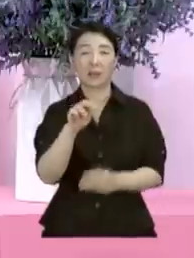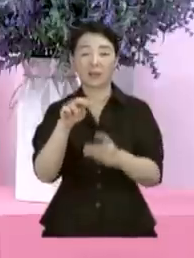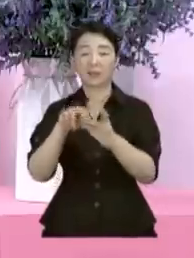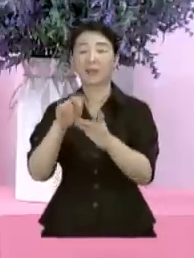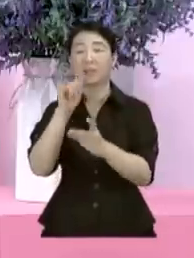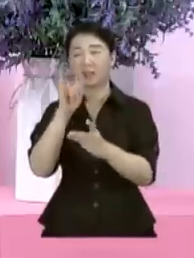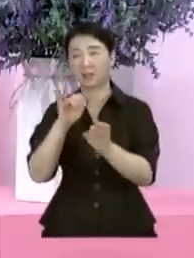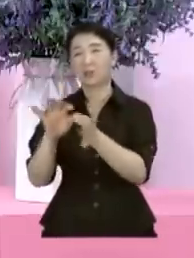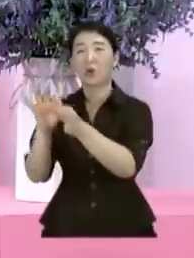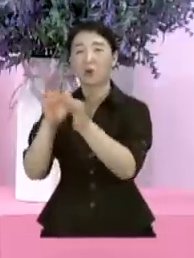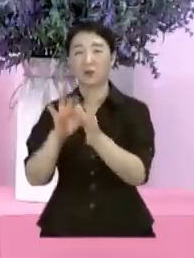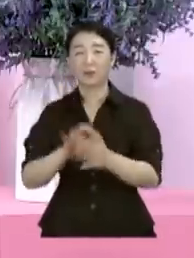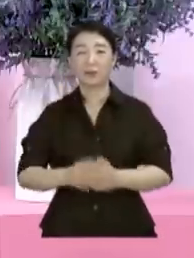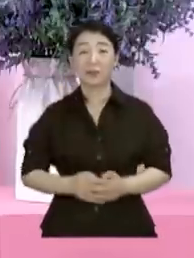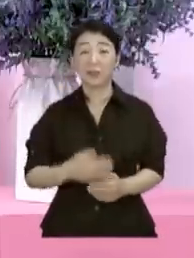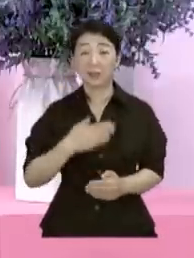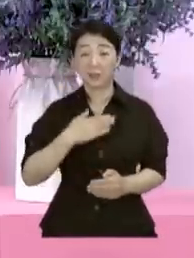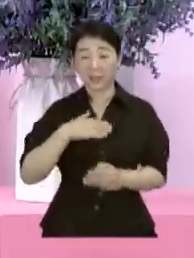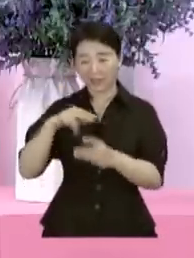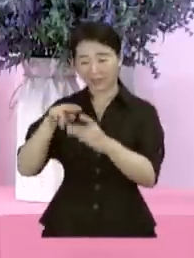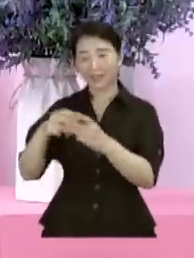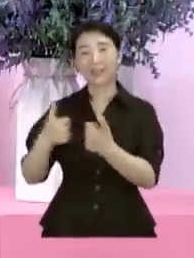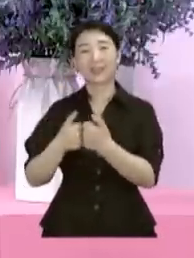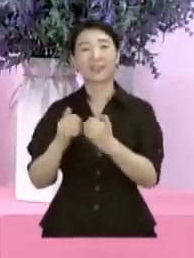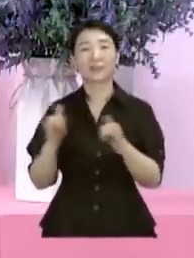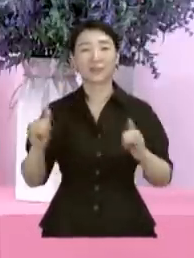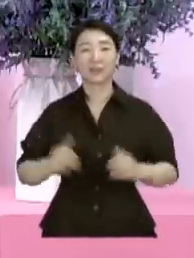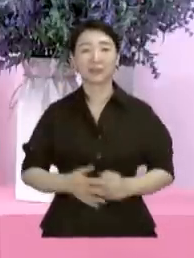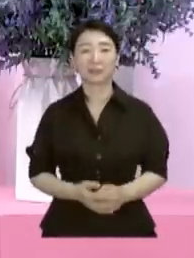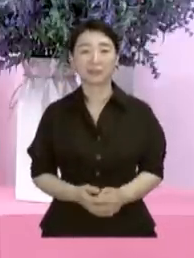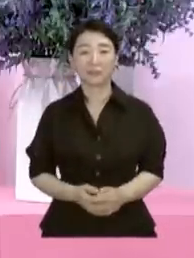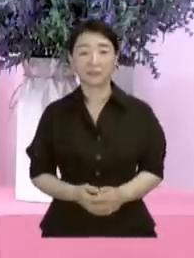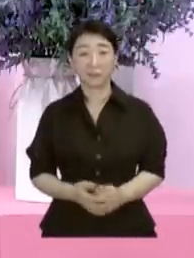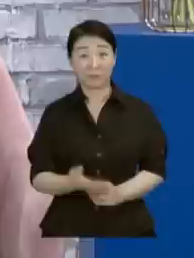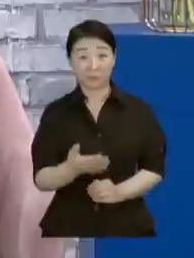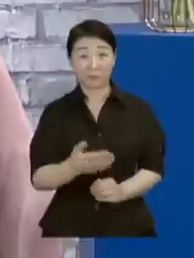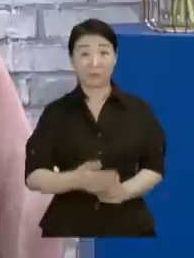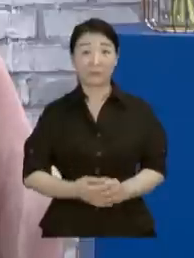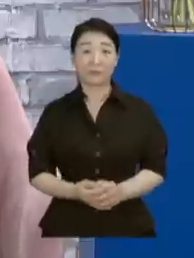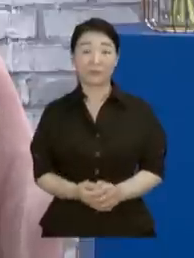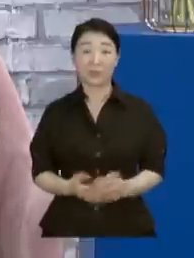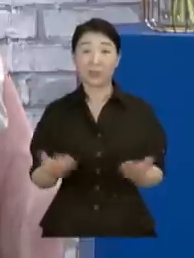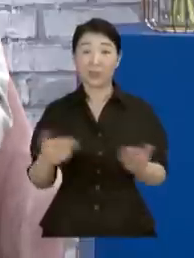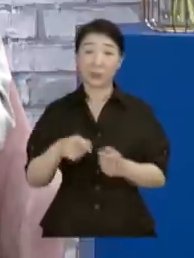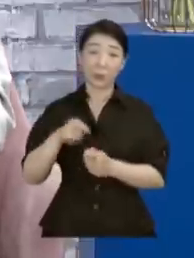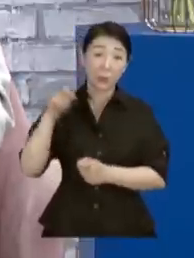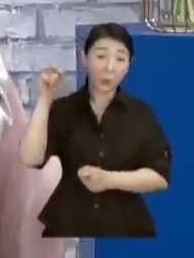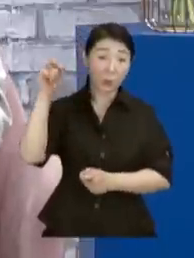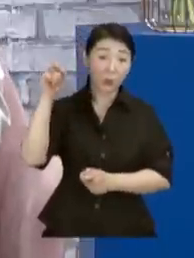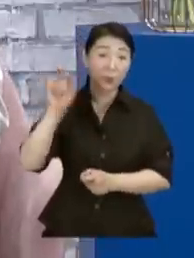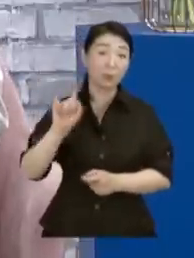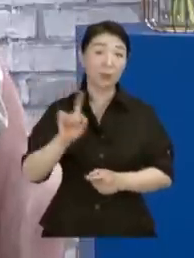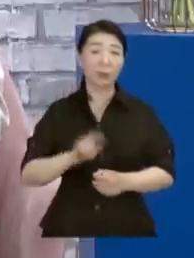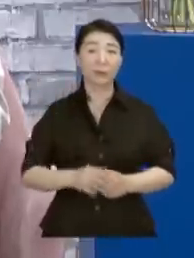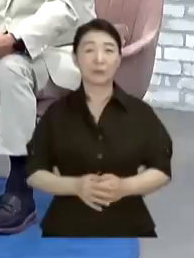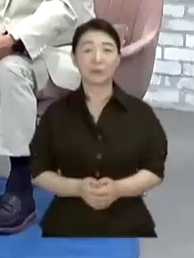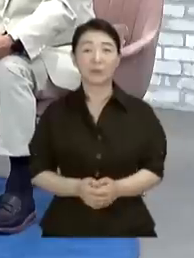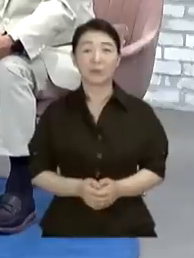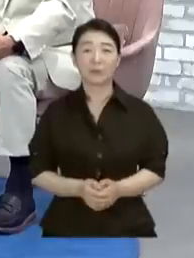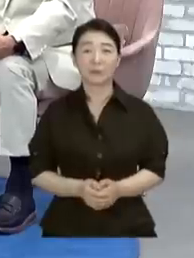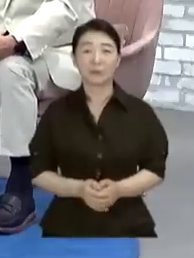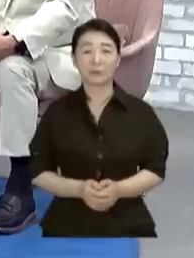거죠. 그렇군요. 예. 그렇군요. 알겠습니다. 예, 그래서 저는 예. 하나센터 상담사. 네네네. 그럼 상담사님, 그 이 일을 아주 오래 하셨어요? 얼마나